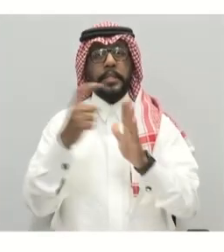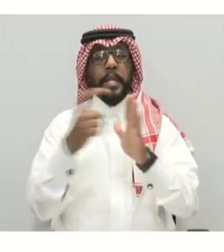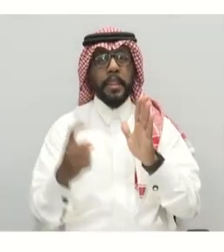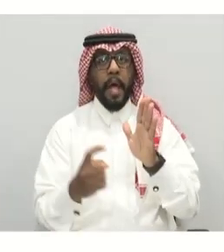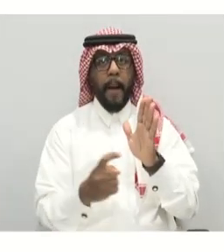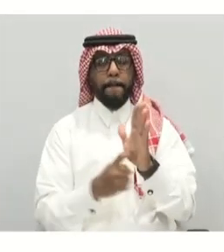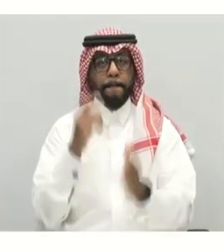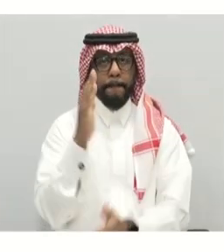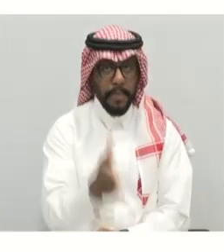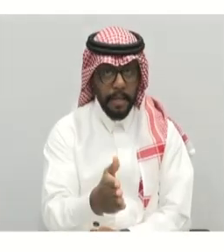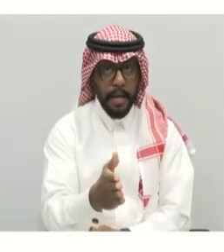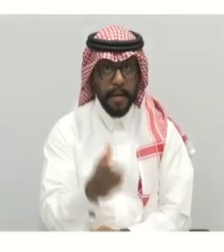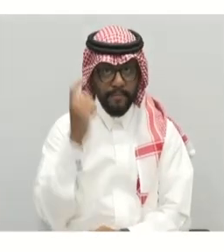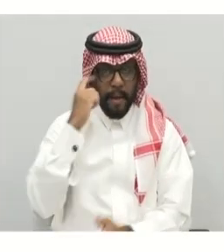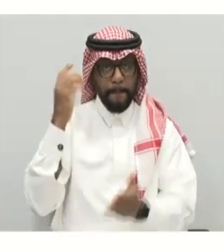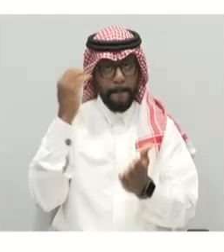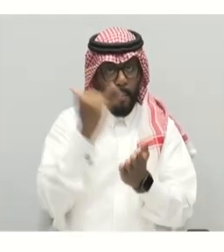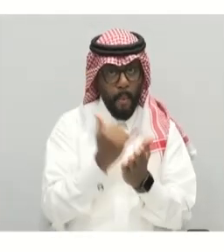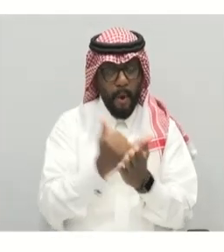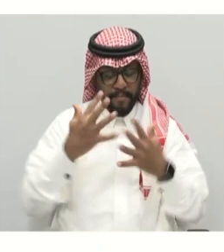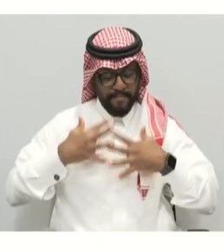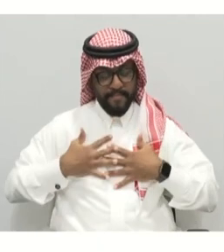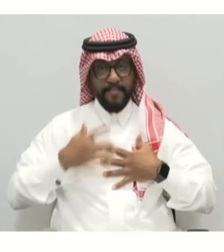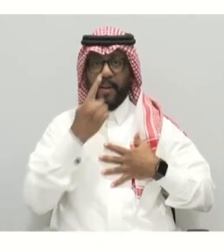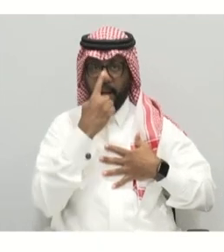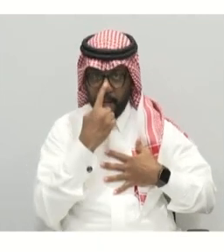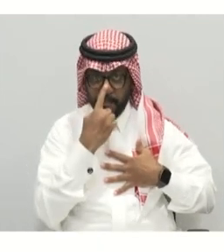الواجبات وينتمي لوطنه